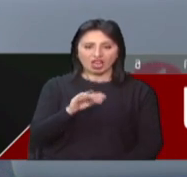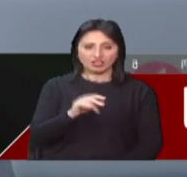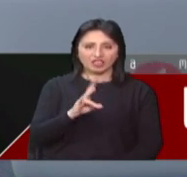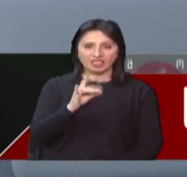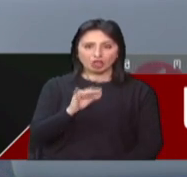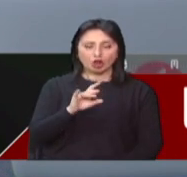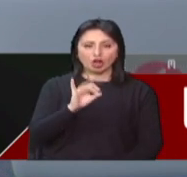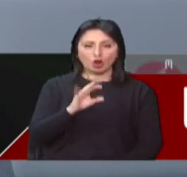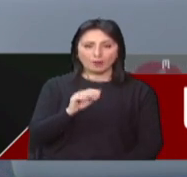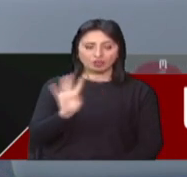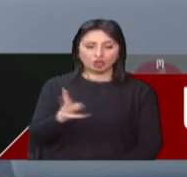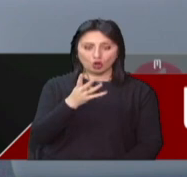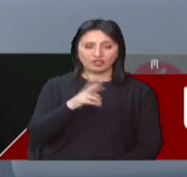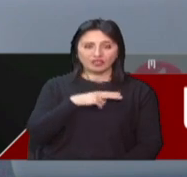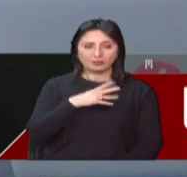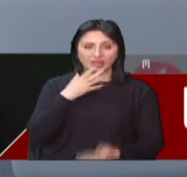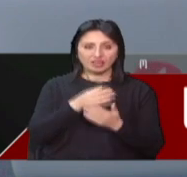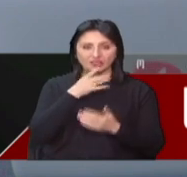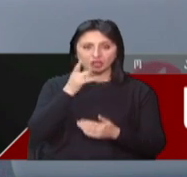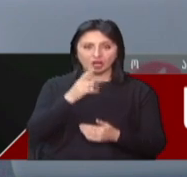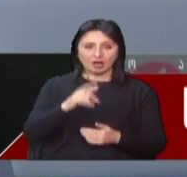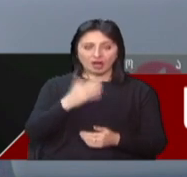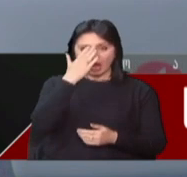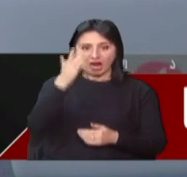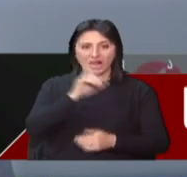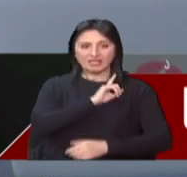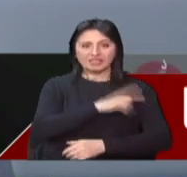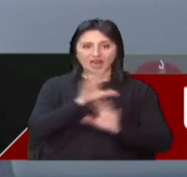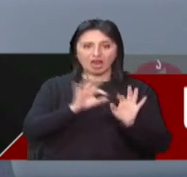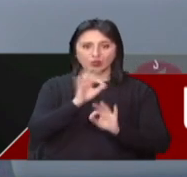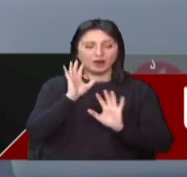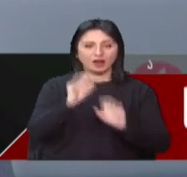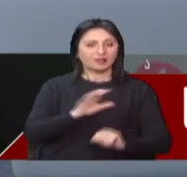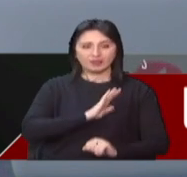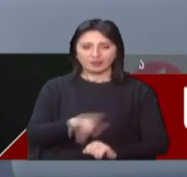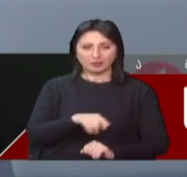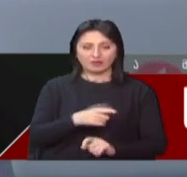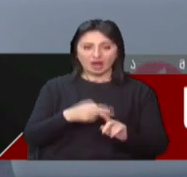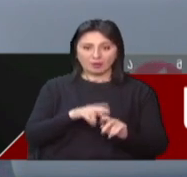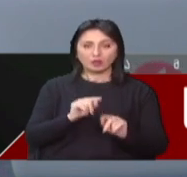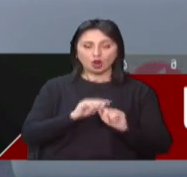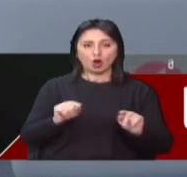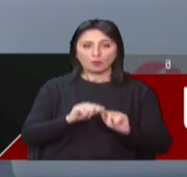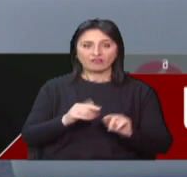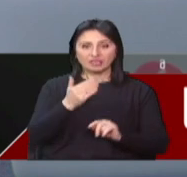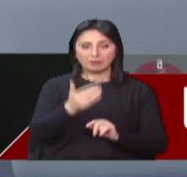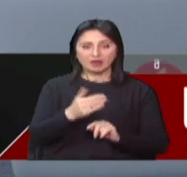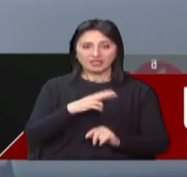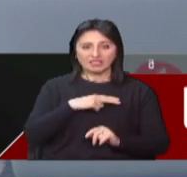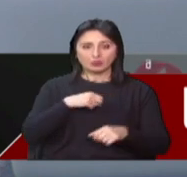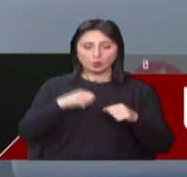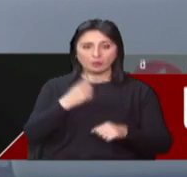ნინო იობაშვილს. ოთხივე დეპუტატმა თავის დროზე ხალხის ძალის მიერ ინიცირებულ კანონპროექტს მხარი არ დაუჭირა, ამიტომ ოპოზიცია მათთვის